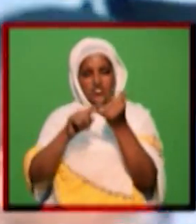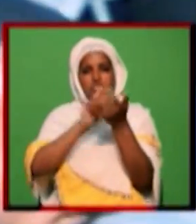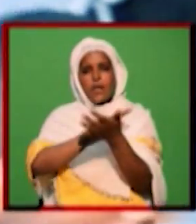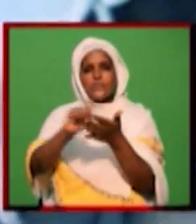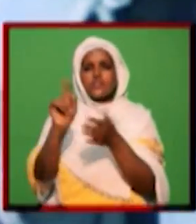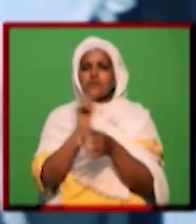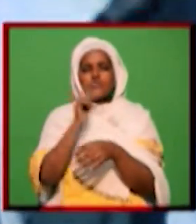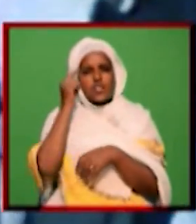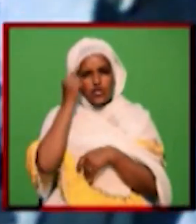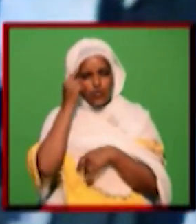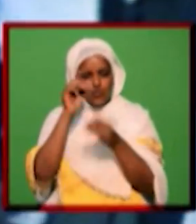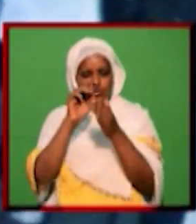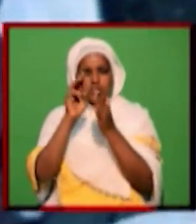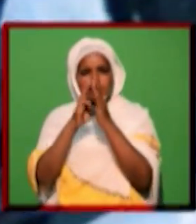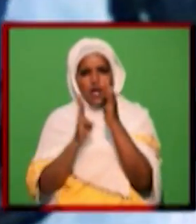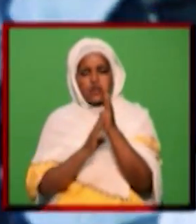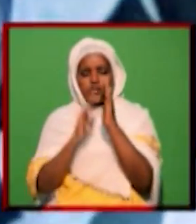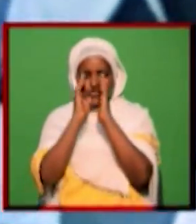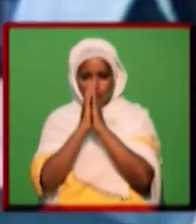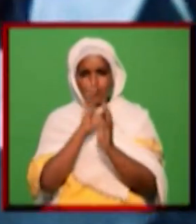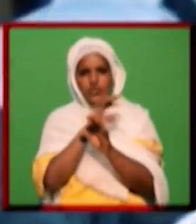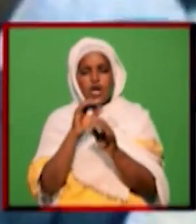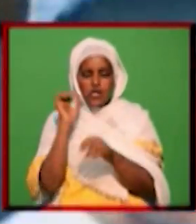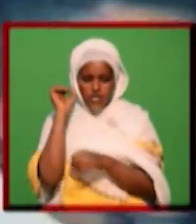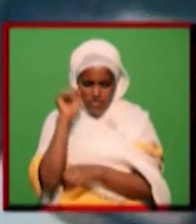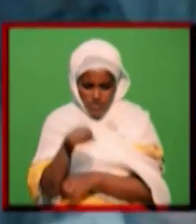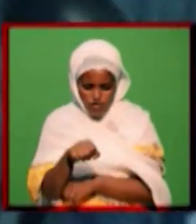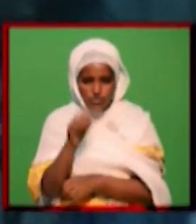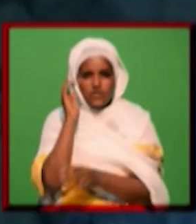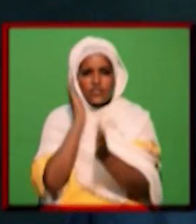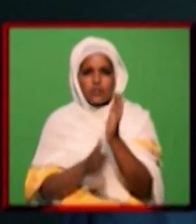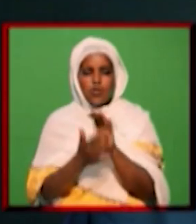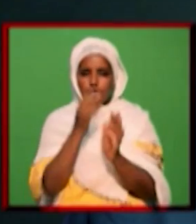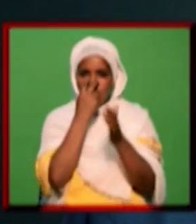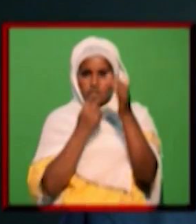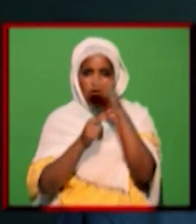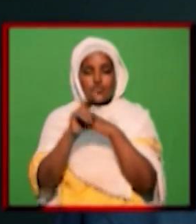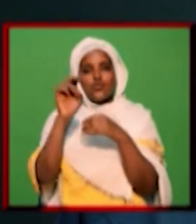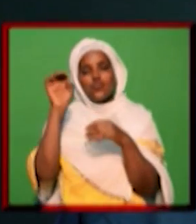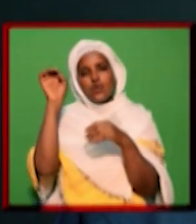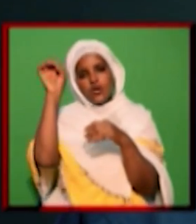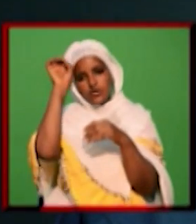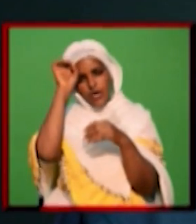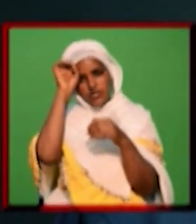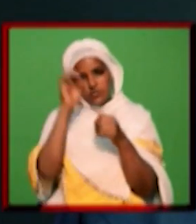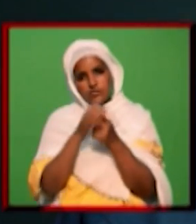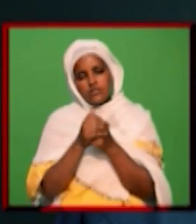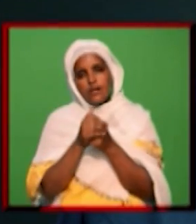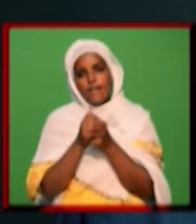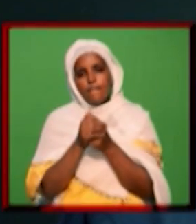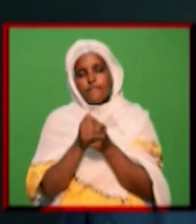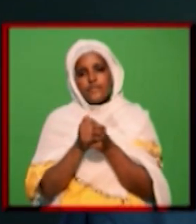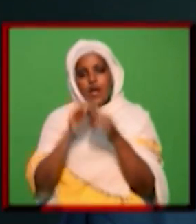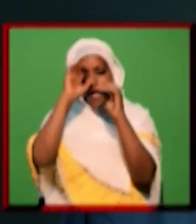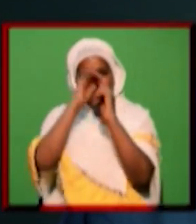ሳምንት ምን እያሰቡ ሥርዓተ ጸሎቱንና ስግደቱን ይፈጽሙ? ነቢይ ኤርምያስ ናሁ ይመጽእ